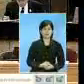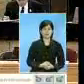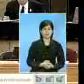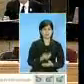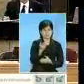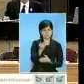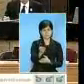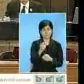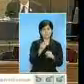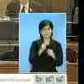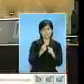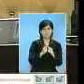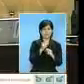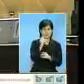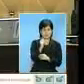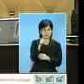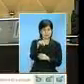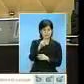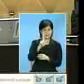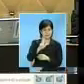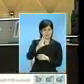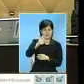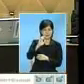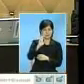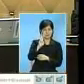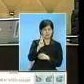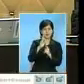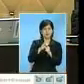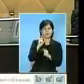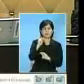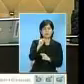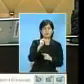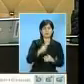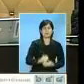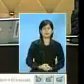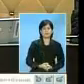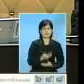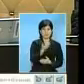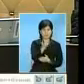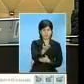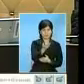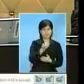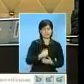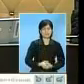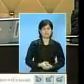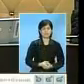ต่อไปเชิญท่านพันเอกอภิวันวิริยะชัยครับ30นาทีครับ